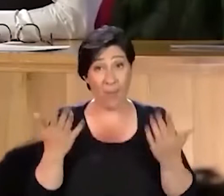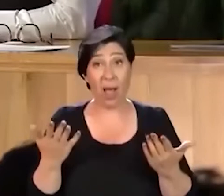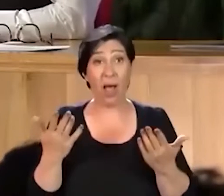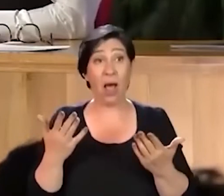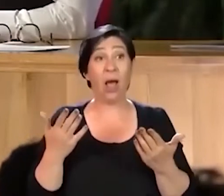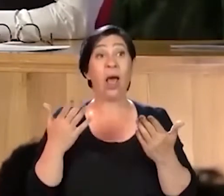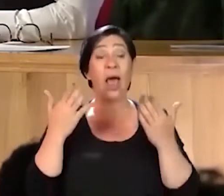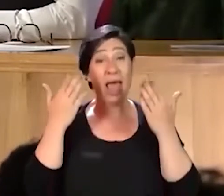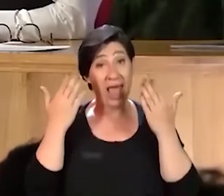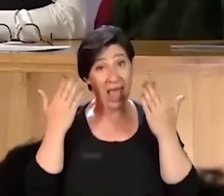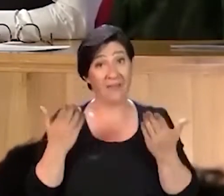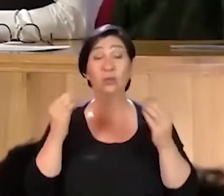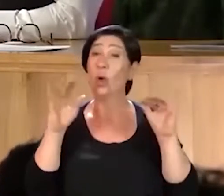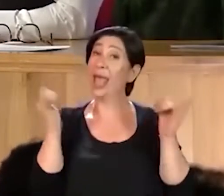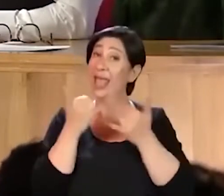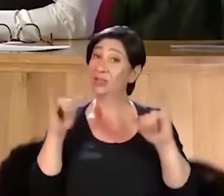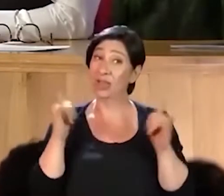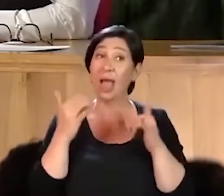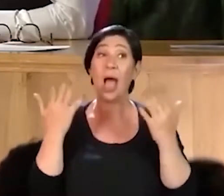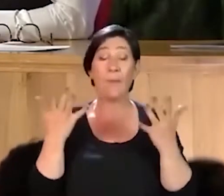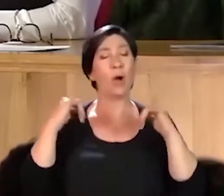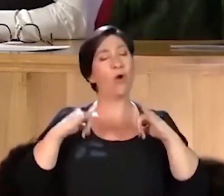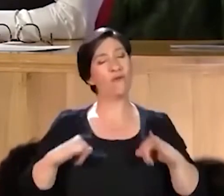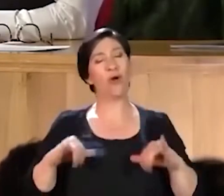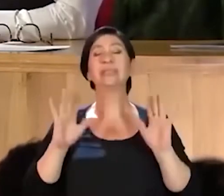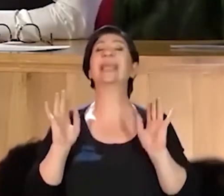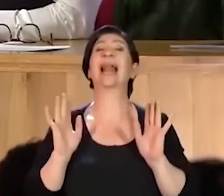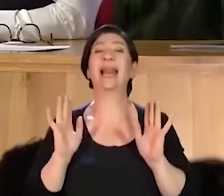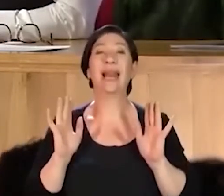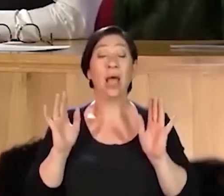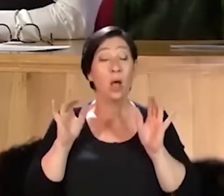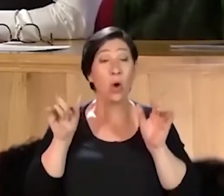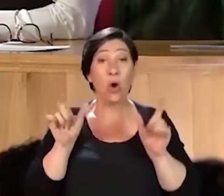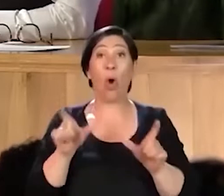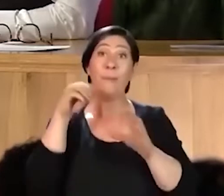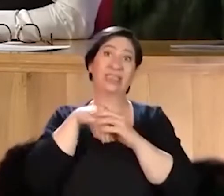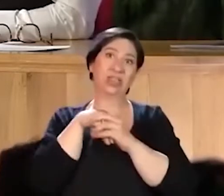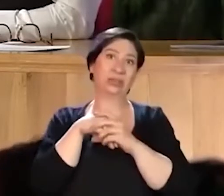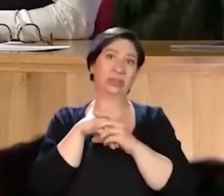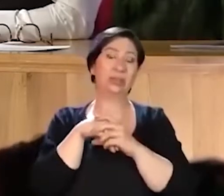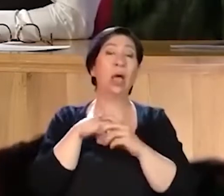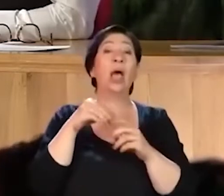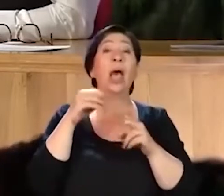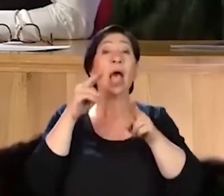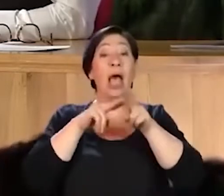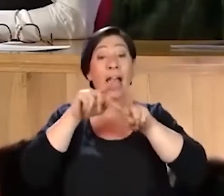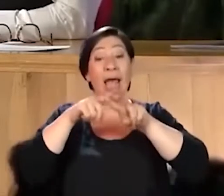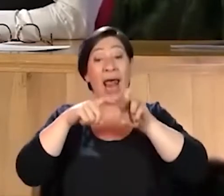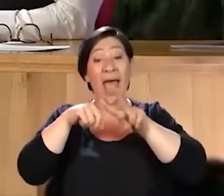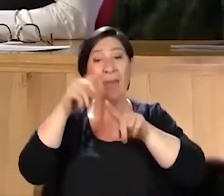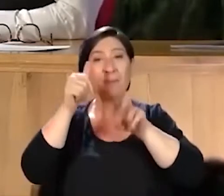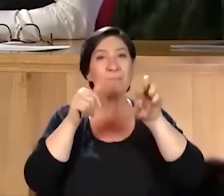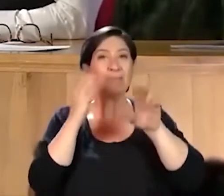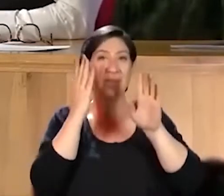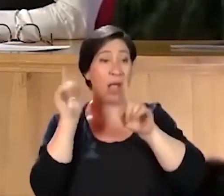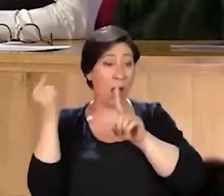çok eğlenceli ama konforlu değil yani emniyet açısından yani sonuçta karayiplere kadar gitmek demek bir